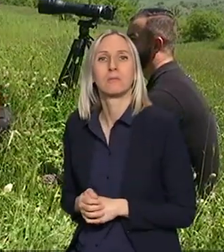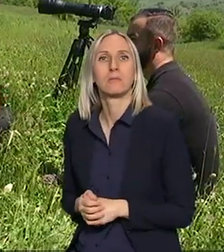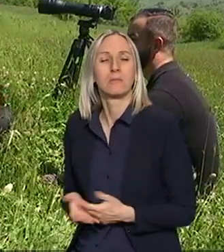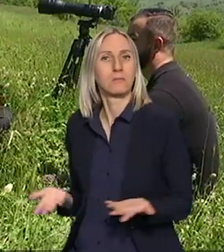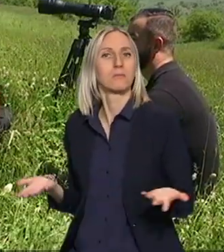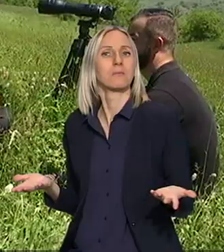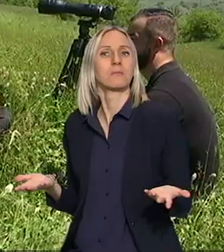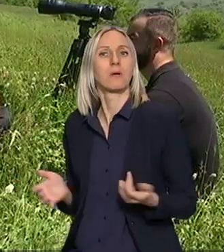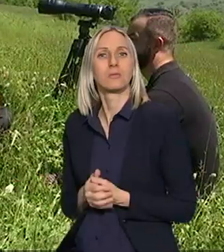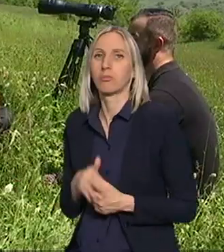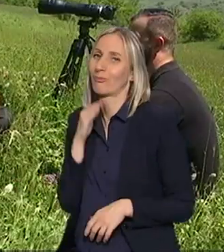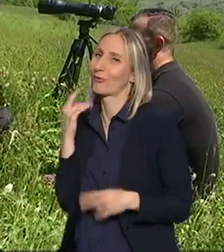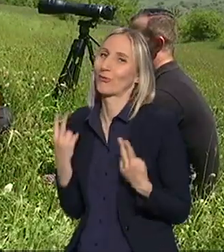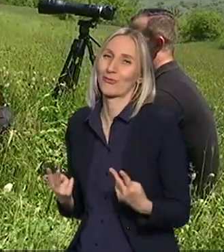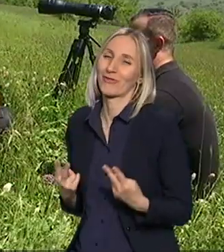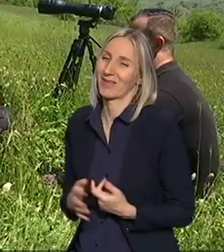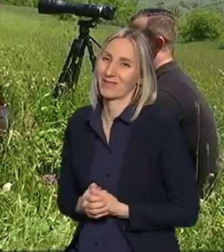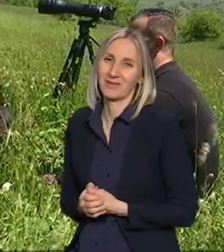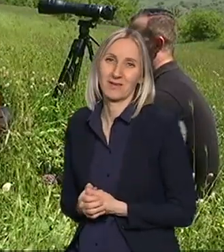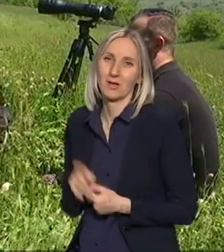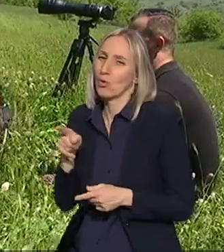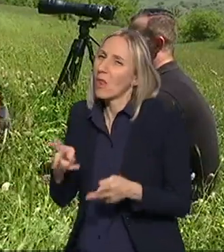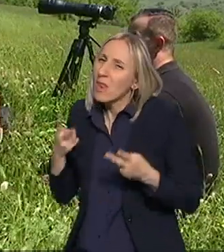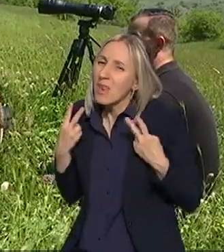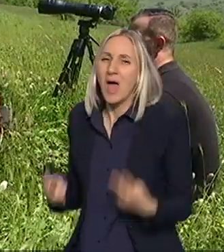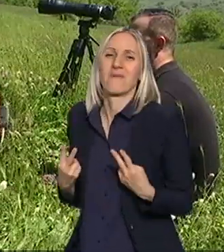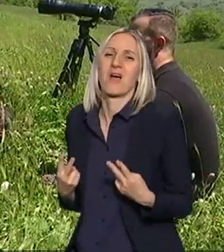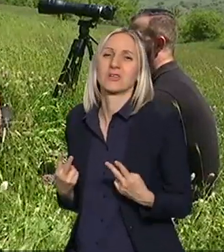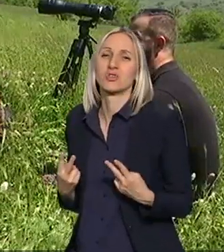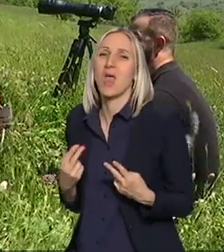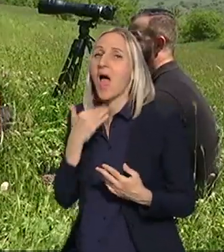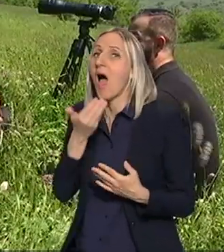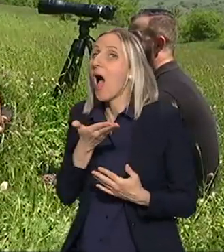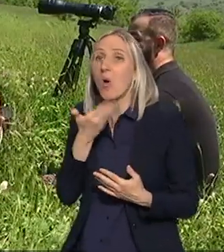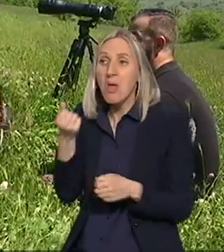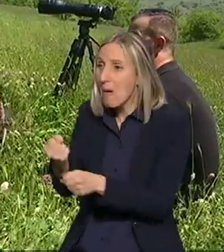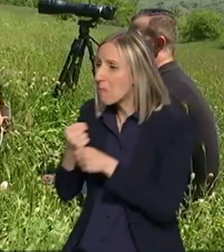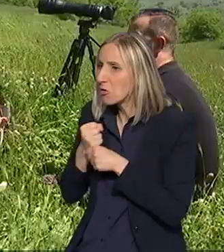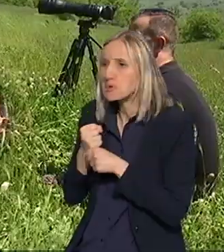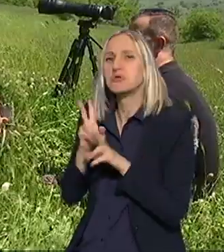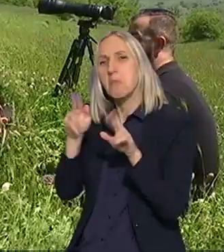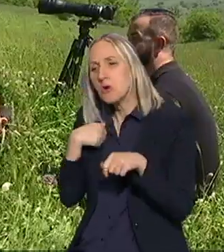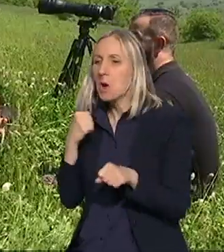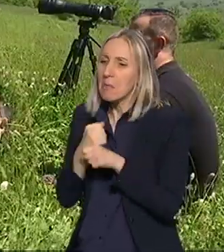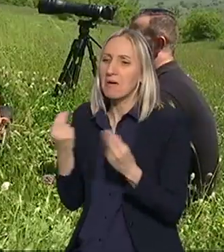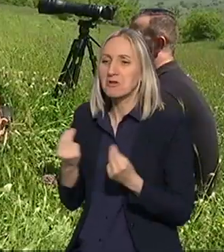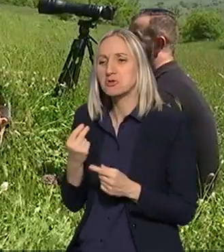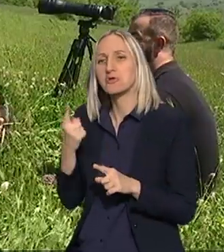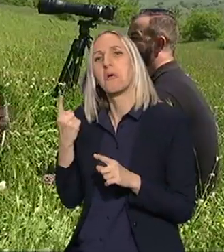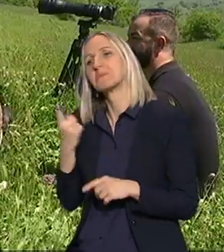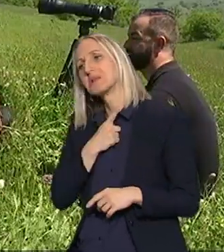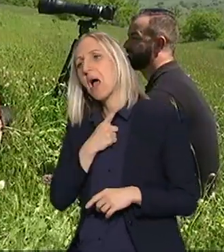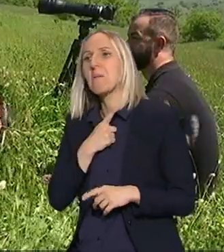To je mnogo. Znači, to je najvažnije. Kad nemaš podršku, onda ti će praviš neke stvari